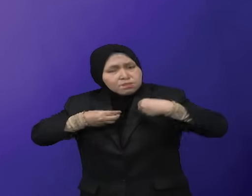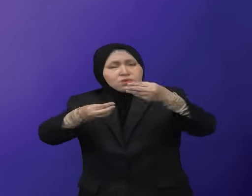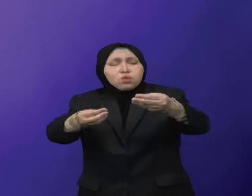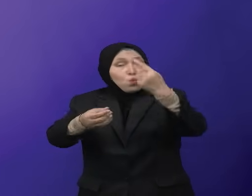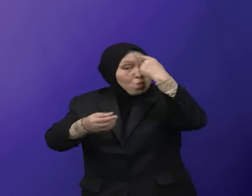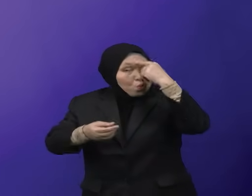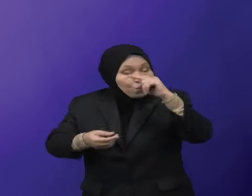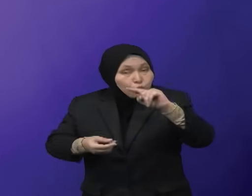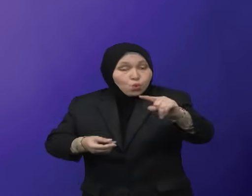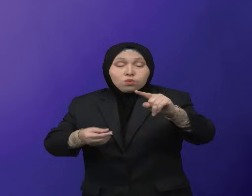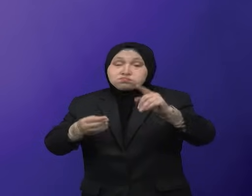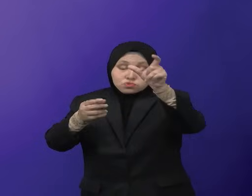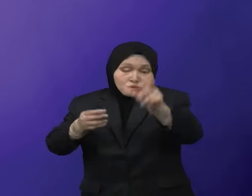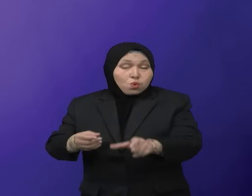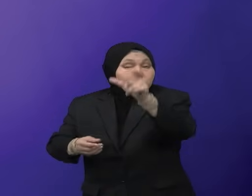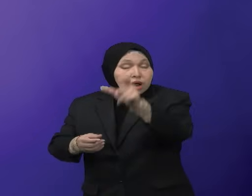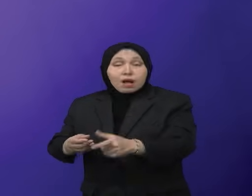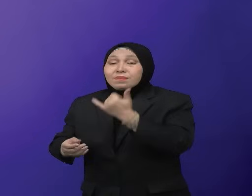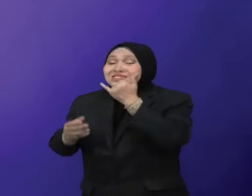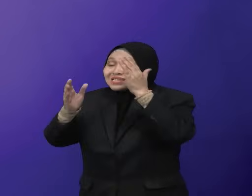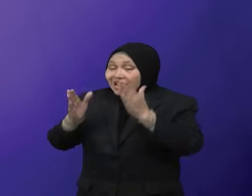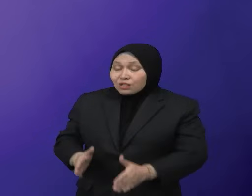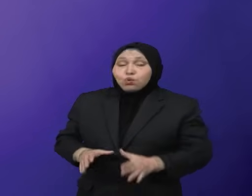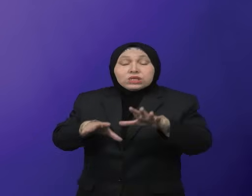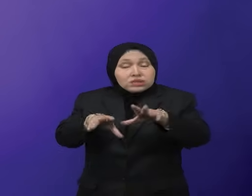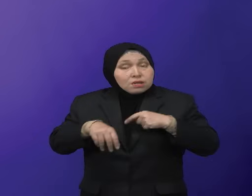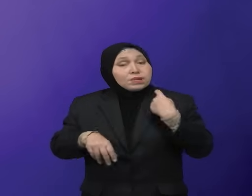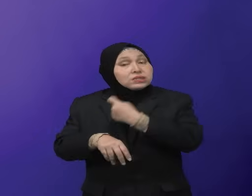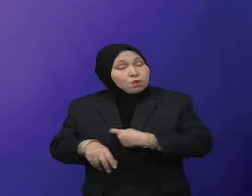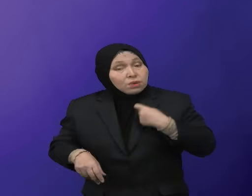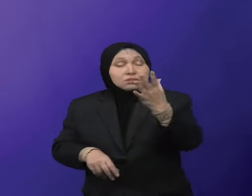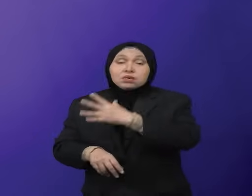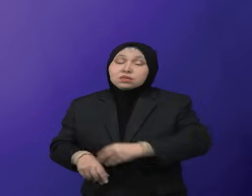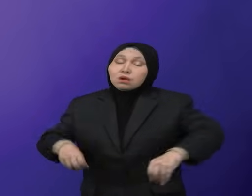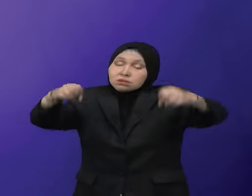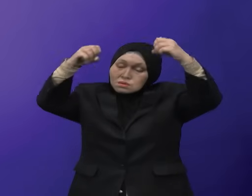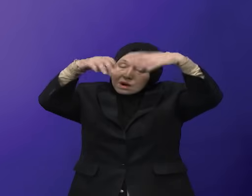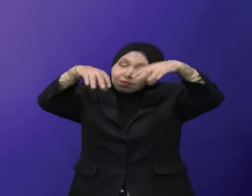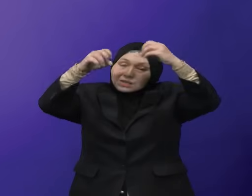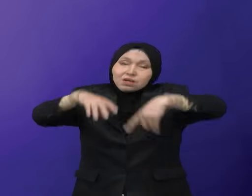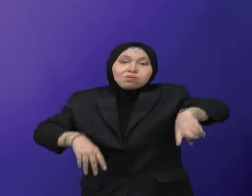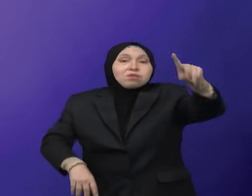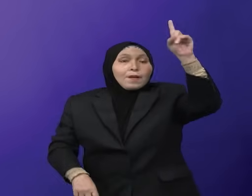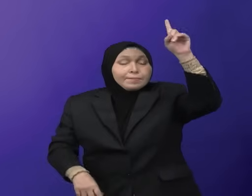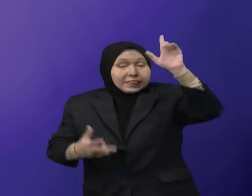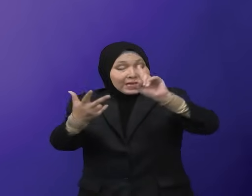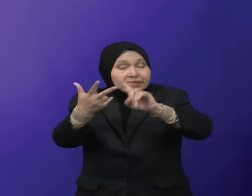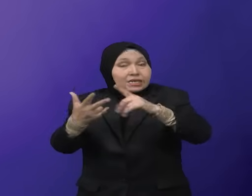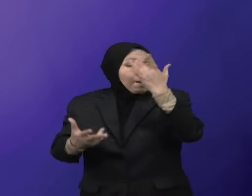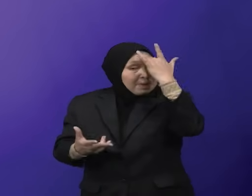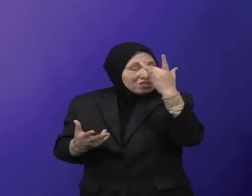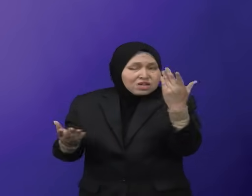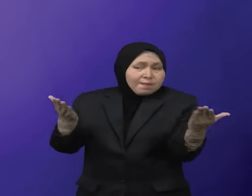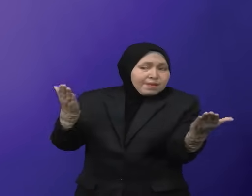adalah untuk seseorang pesalah itu diterima taubatnya dan dirahmati oleh Allah. Yang ketiga, bijak